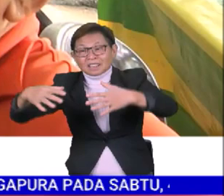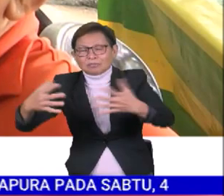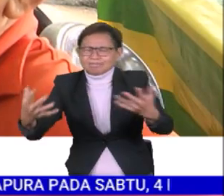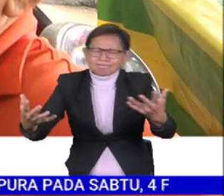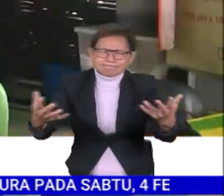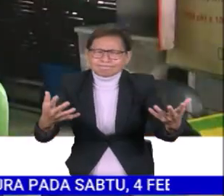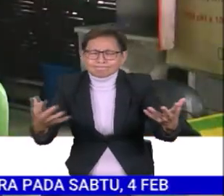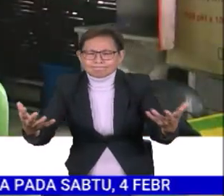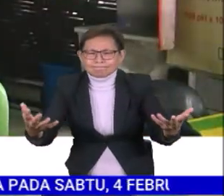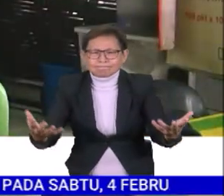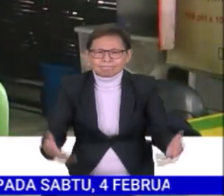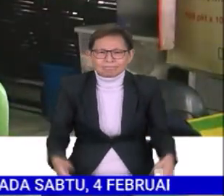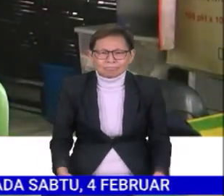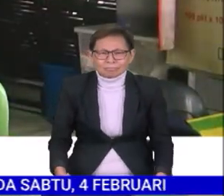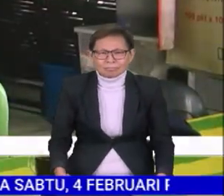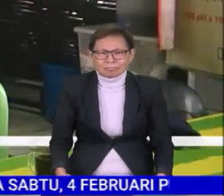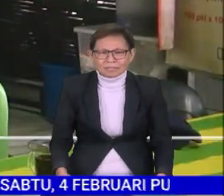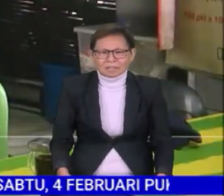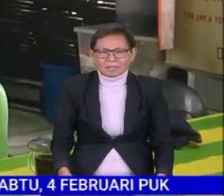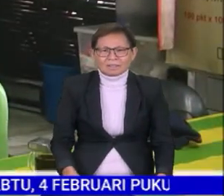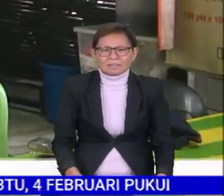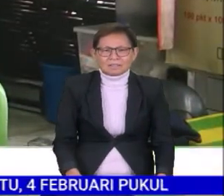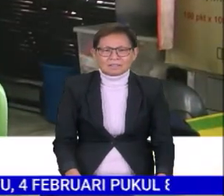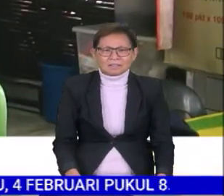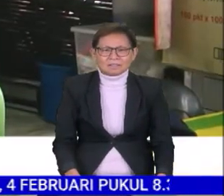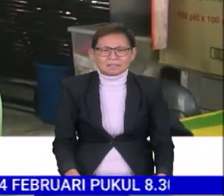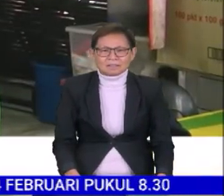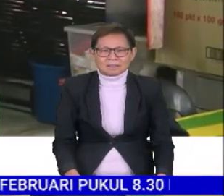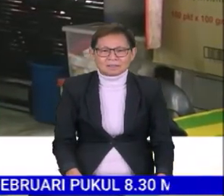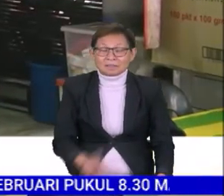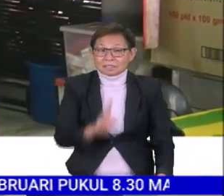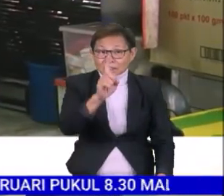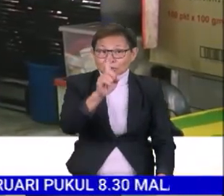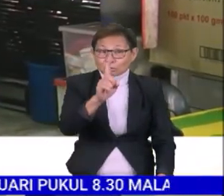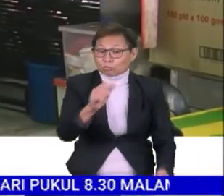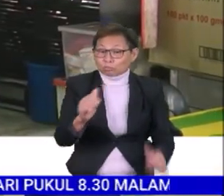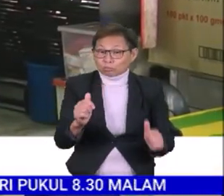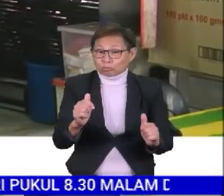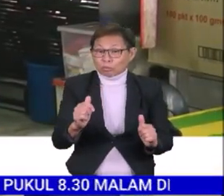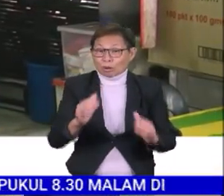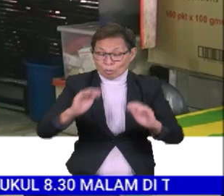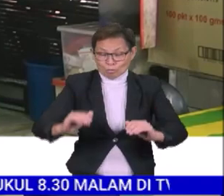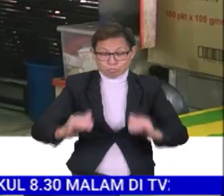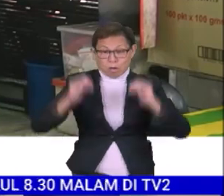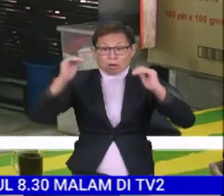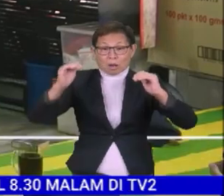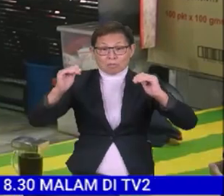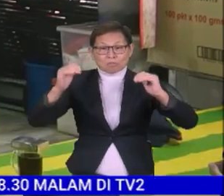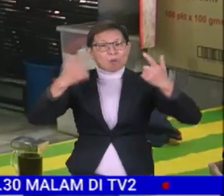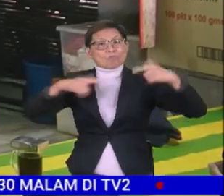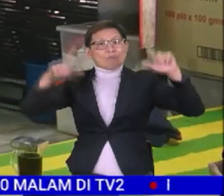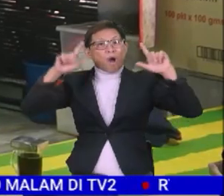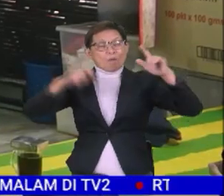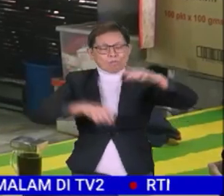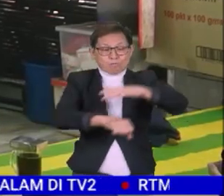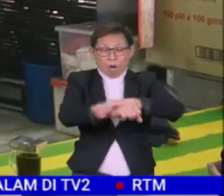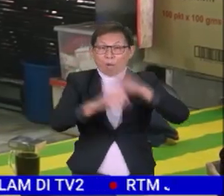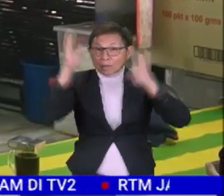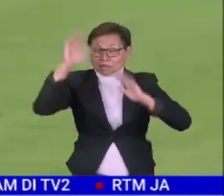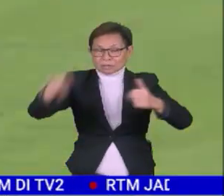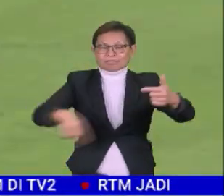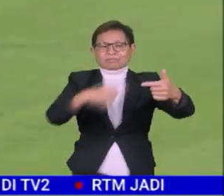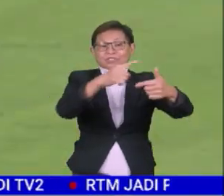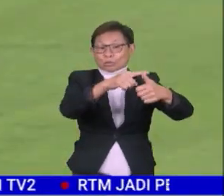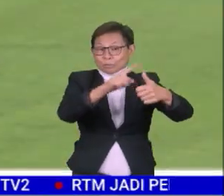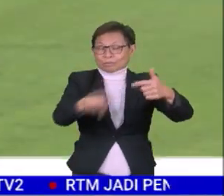tu. Pada abang, ini salah satu daripada impak menaikkan martabat bola sepak Malaysia pertama. Yang